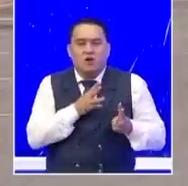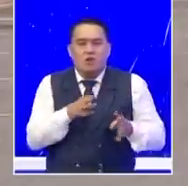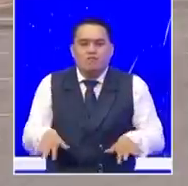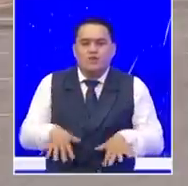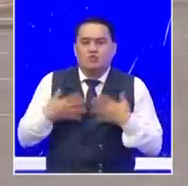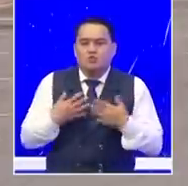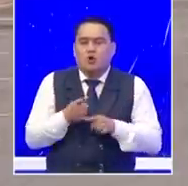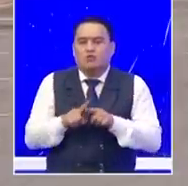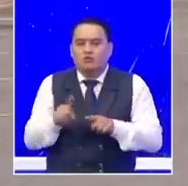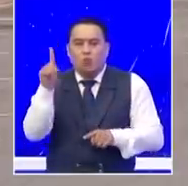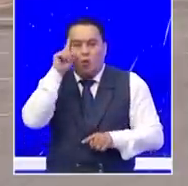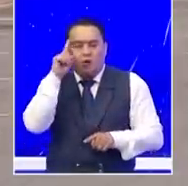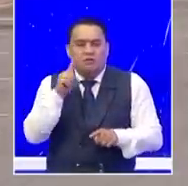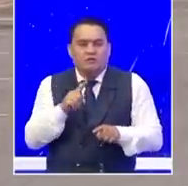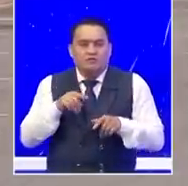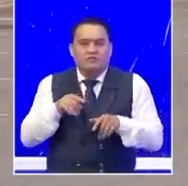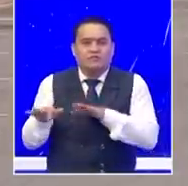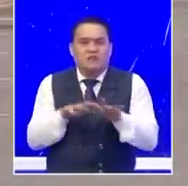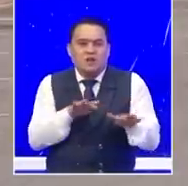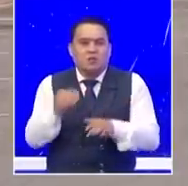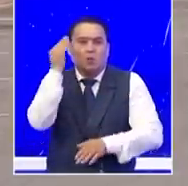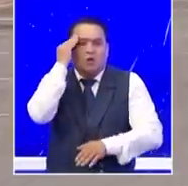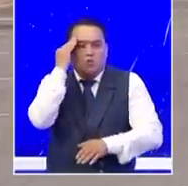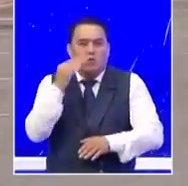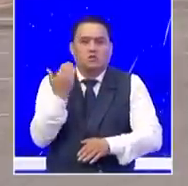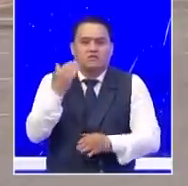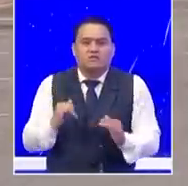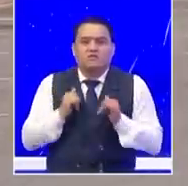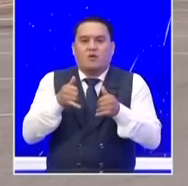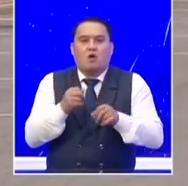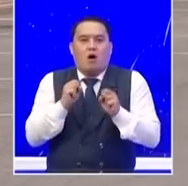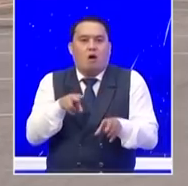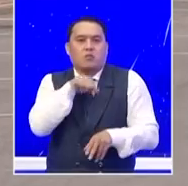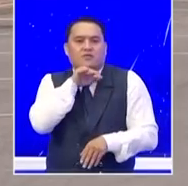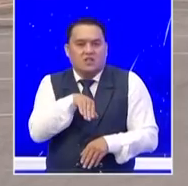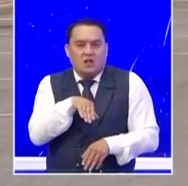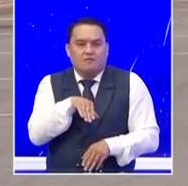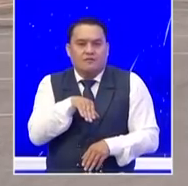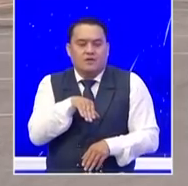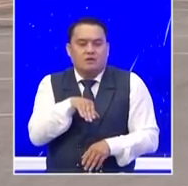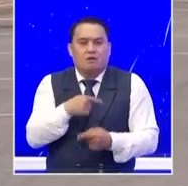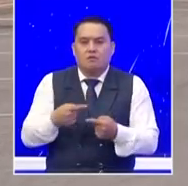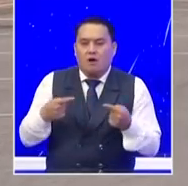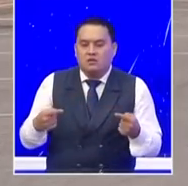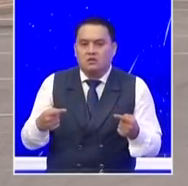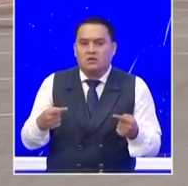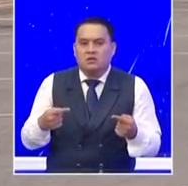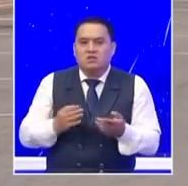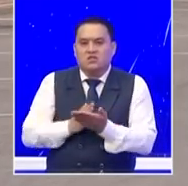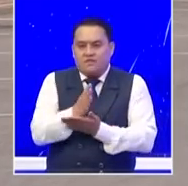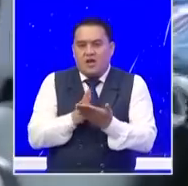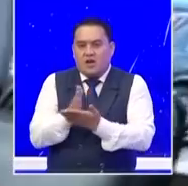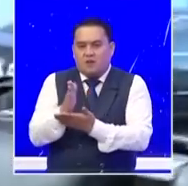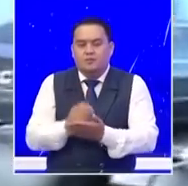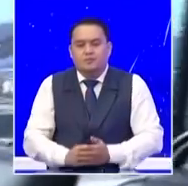побуждало в к действиям, способствовало их становлению как профессионалов в разных сферах